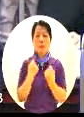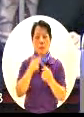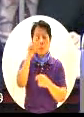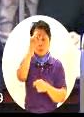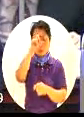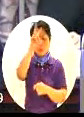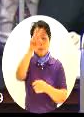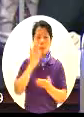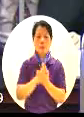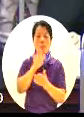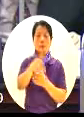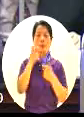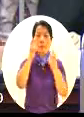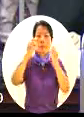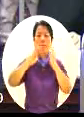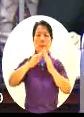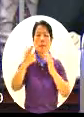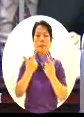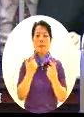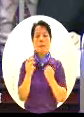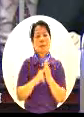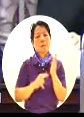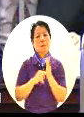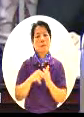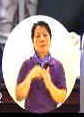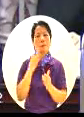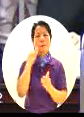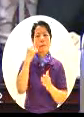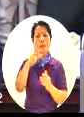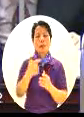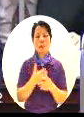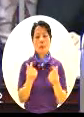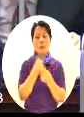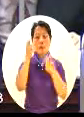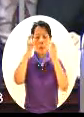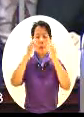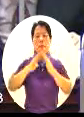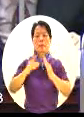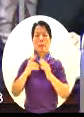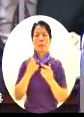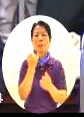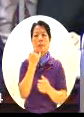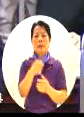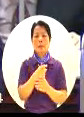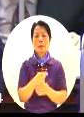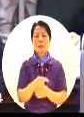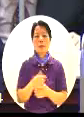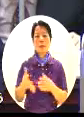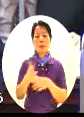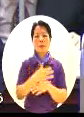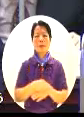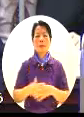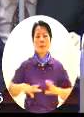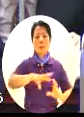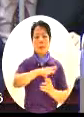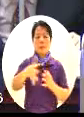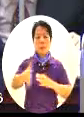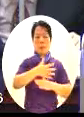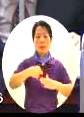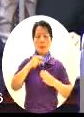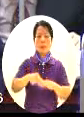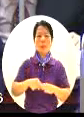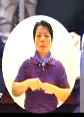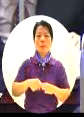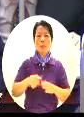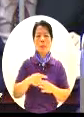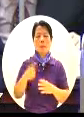来在高雄市，譬如像我们高雄市可以说全世界唯二的夜